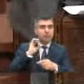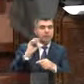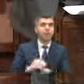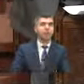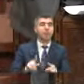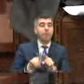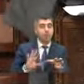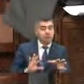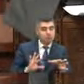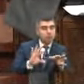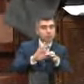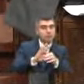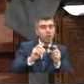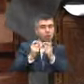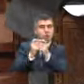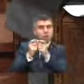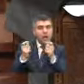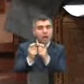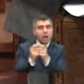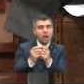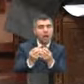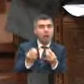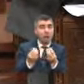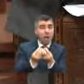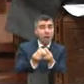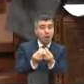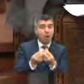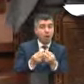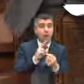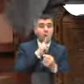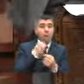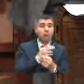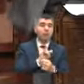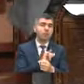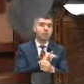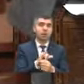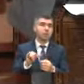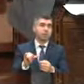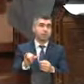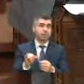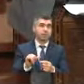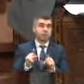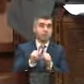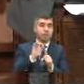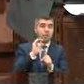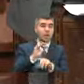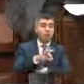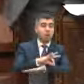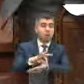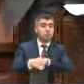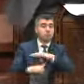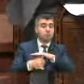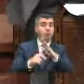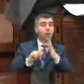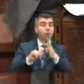شراكه بين القطاع العام والقطاع الخاص، هو اللي كتجسد فيه معنى الشراكه بين القطاع العام والقطاع الخاص، بان جزء من الانتاج ذاتي مع المكتب الوطني الكهرباء